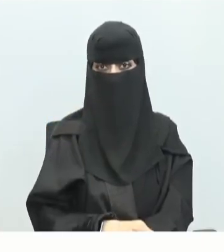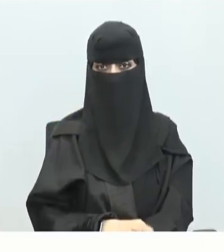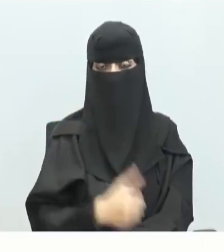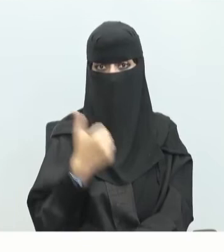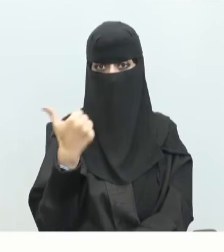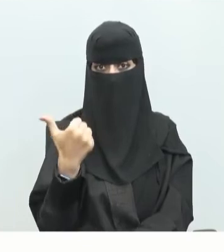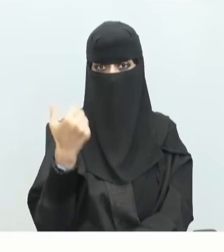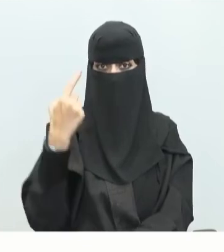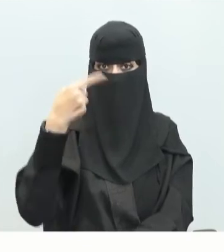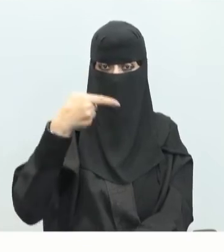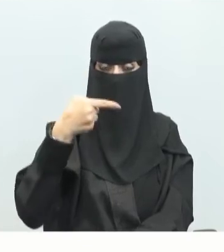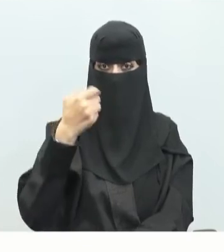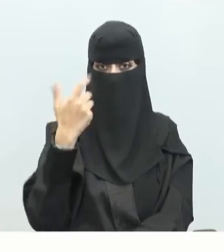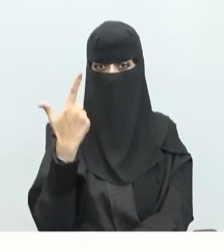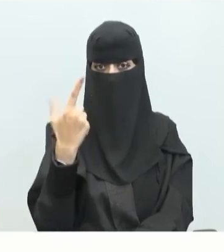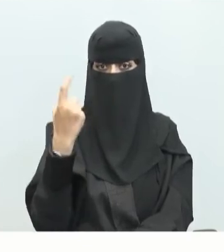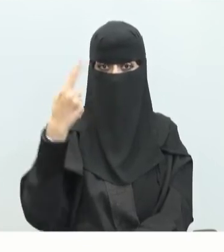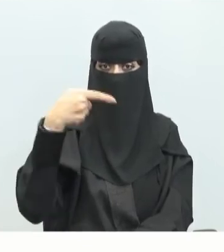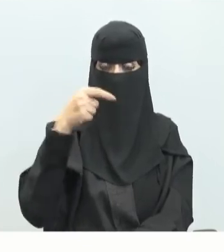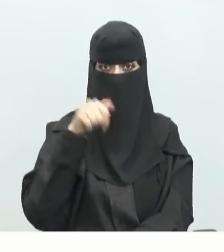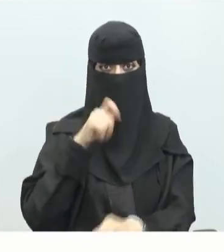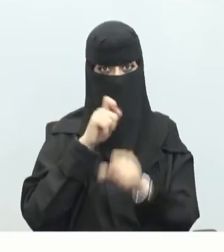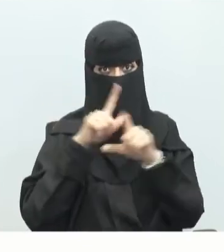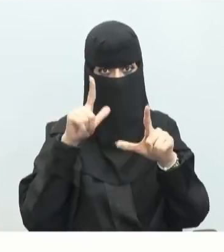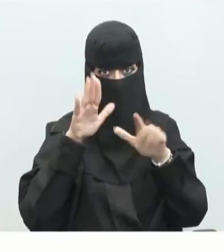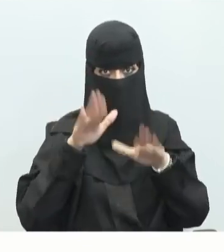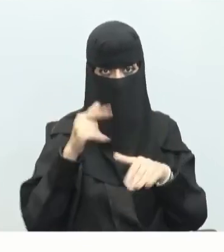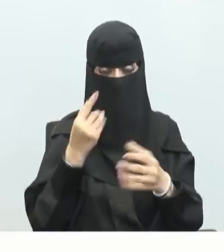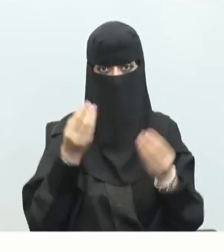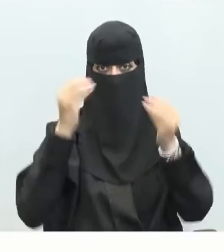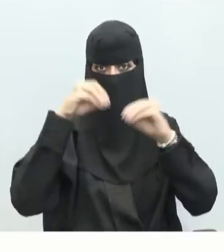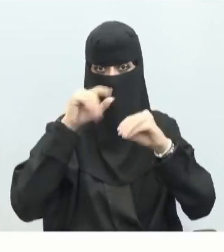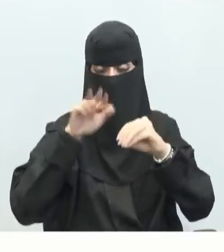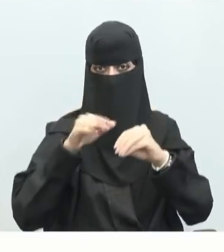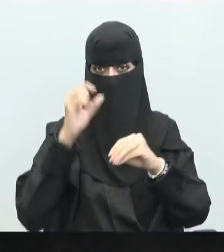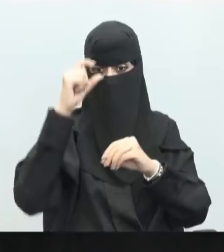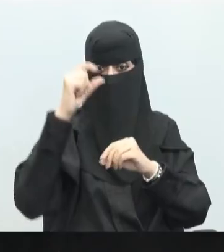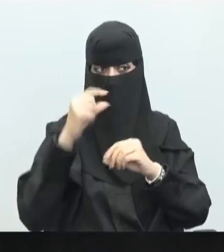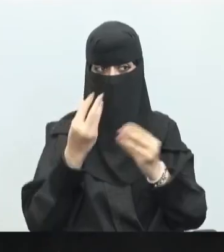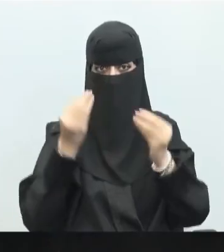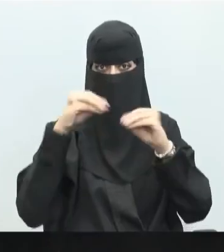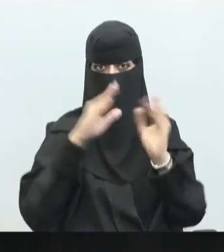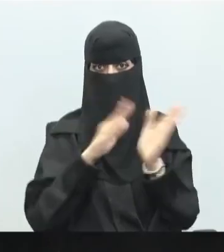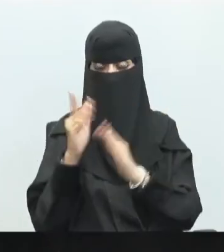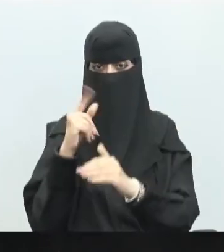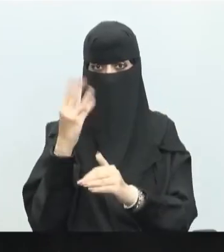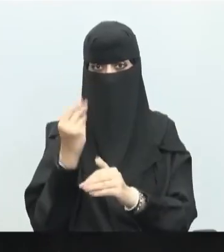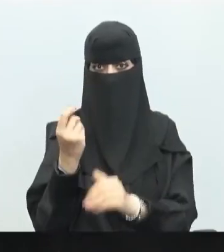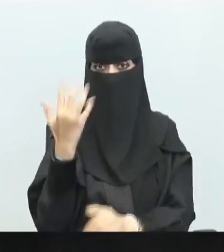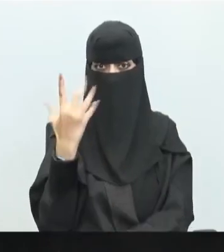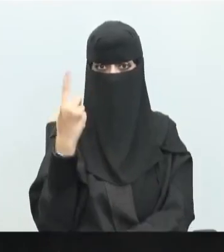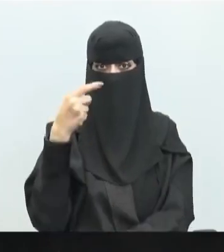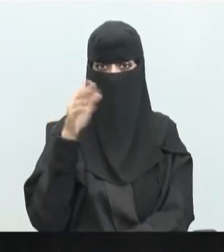16 17 واضح اذا هنا اضفنا قطعتان على العدد 15